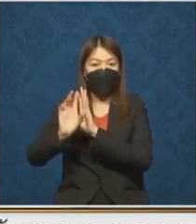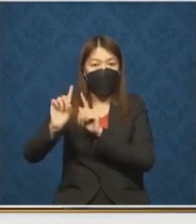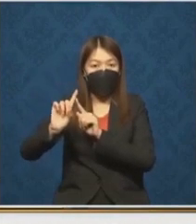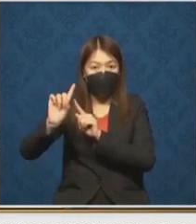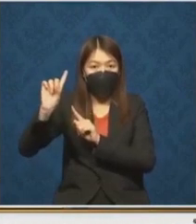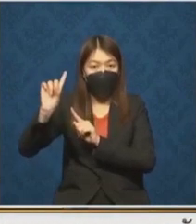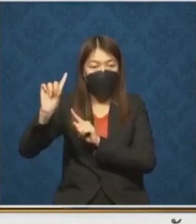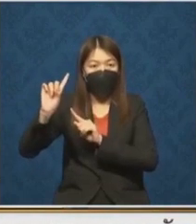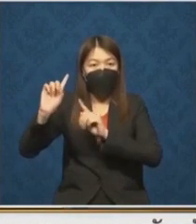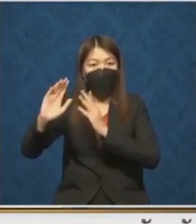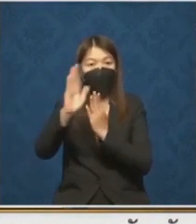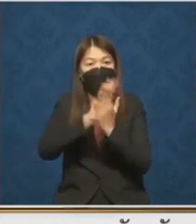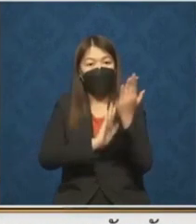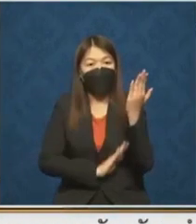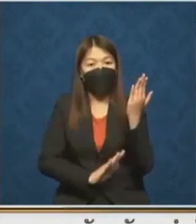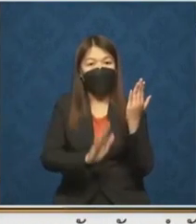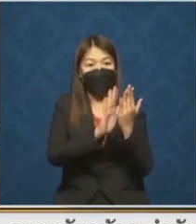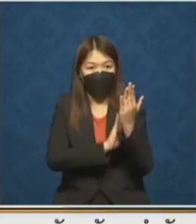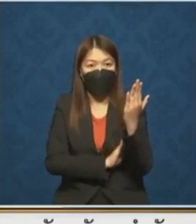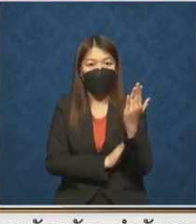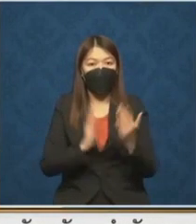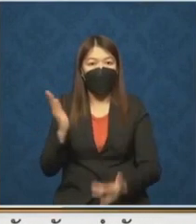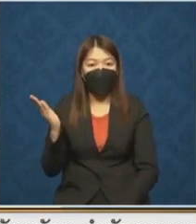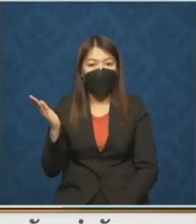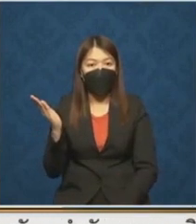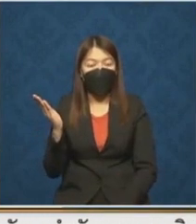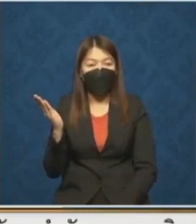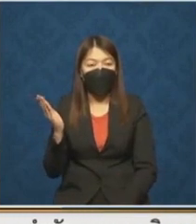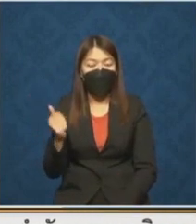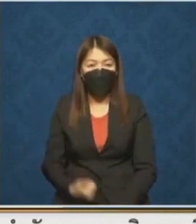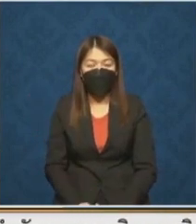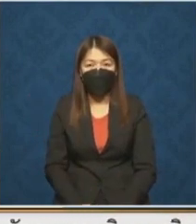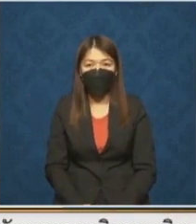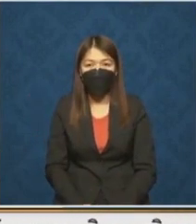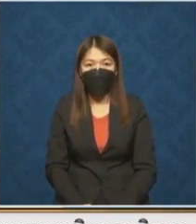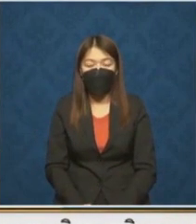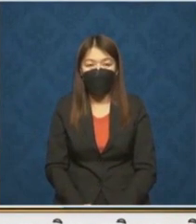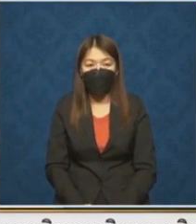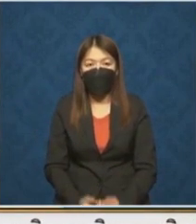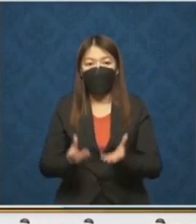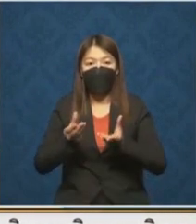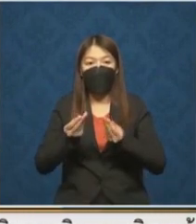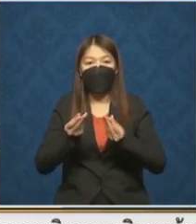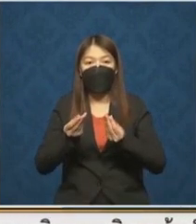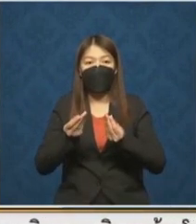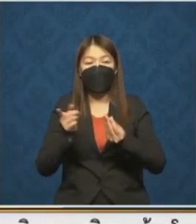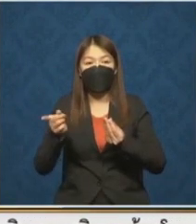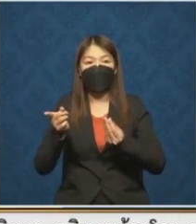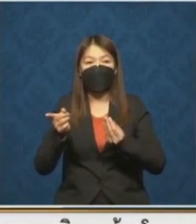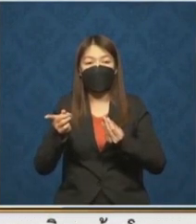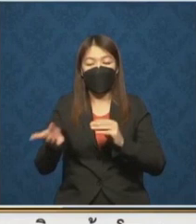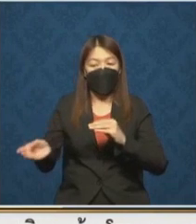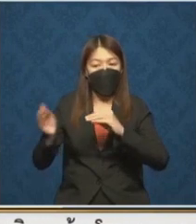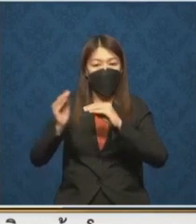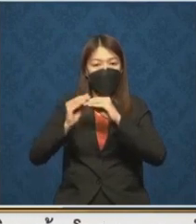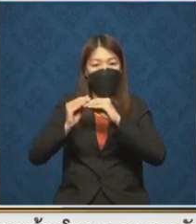ภาพแรกทเปภาพแนที่จำนวนที่ดินจะมีเพิ่มหรือล